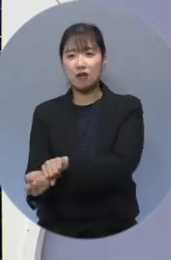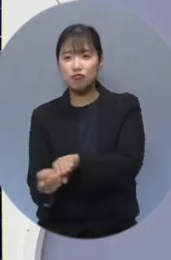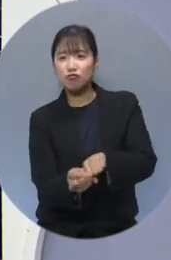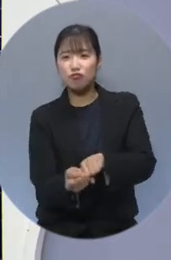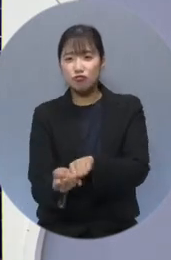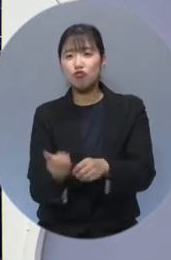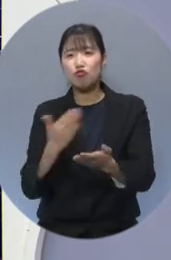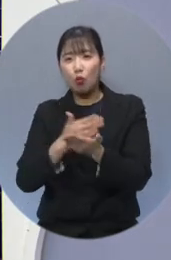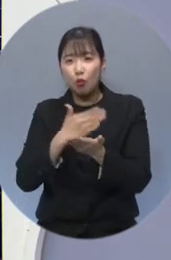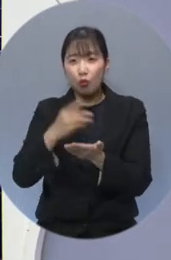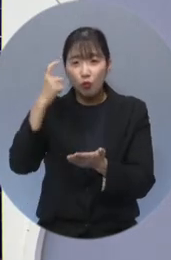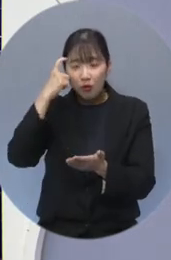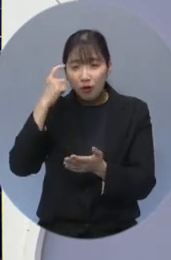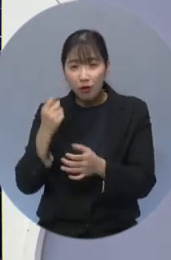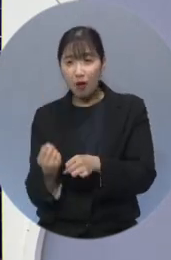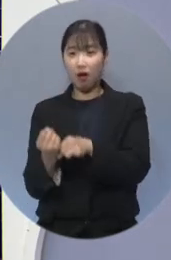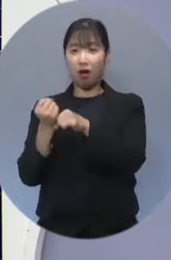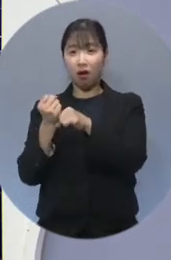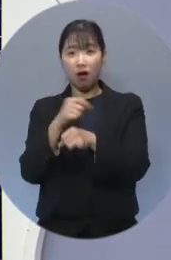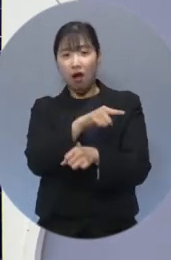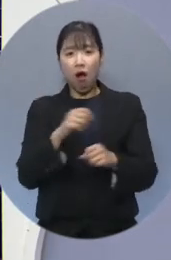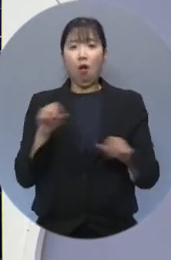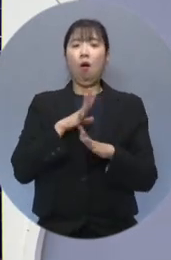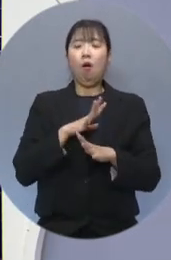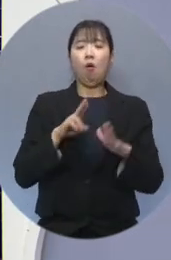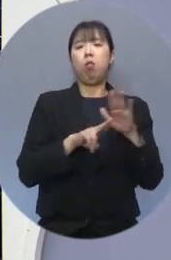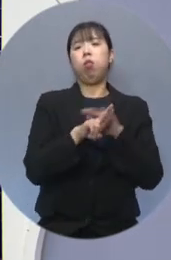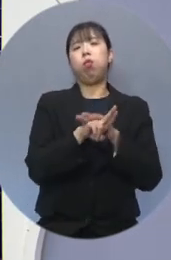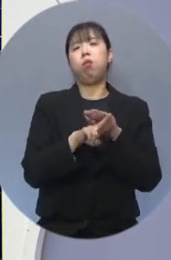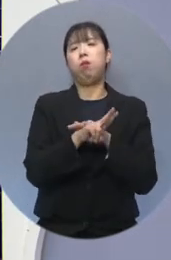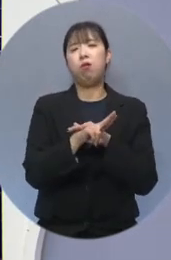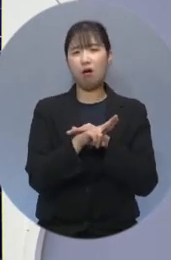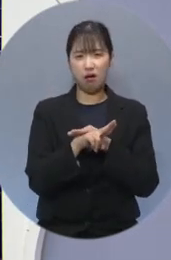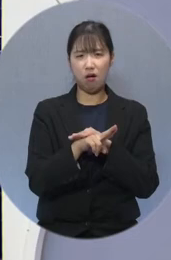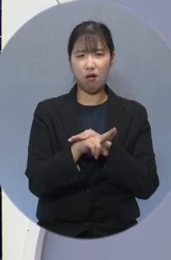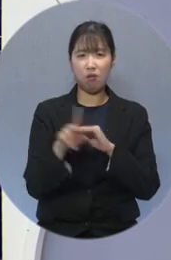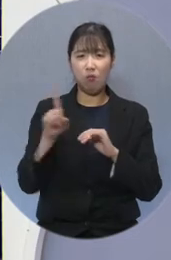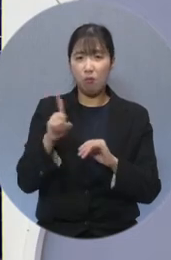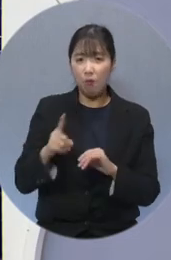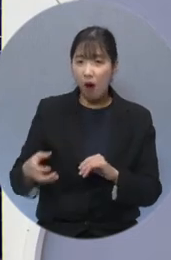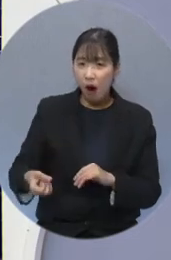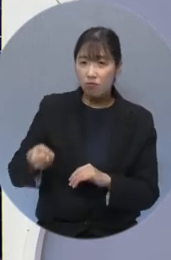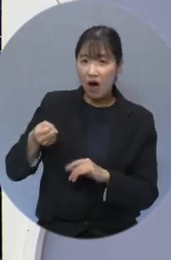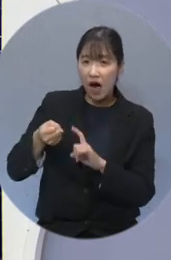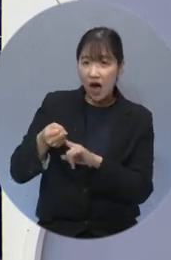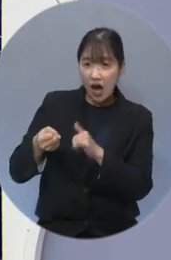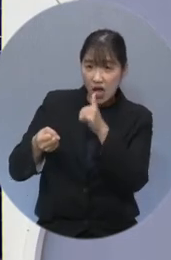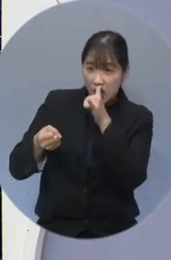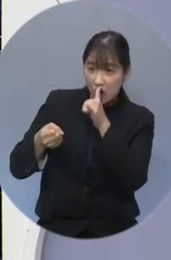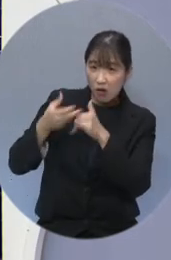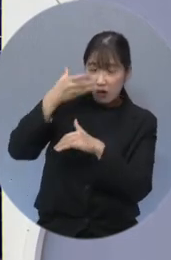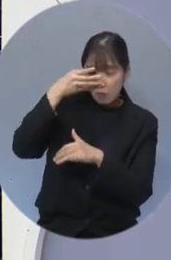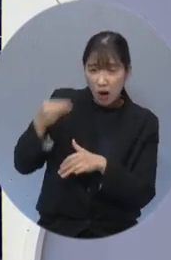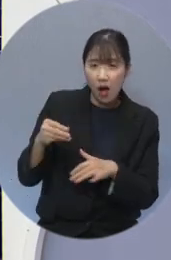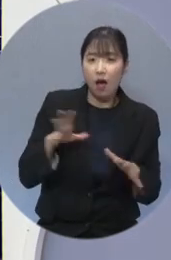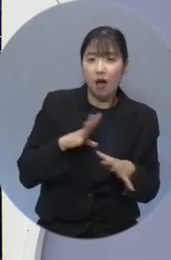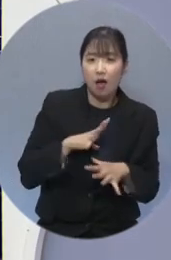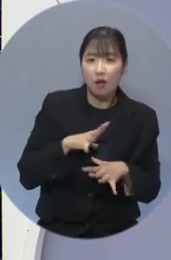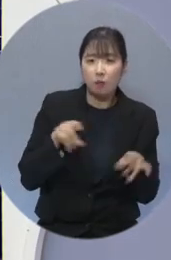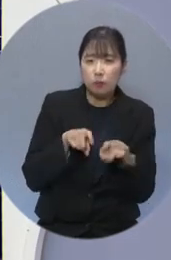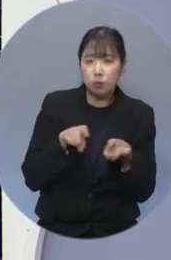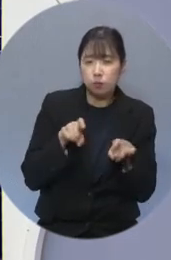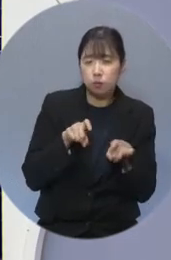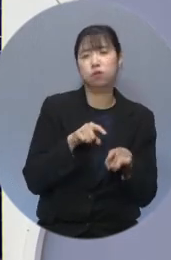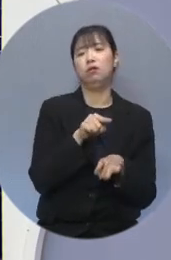들어도 팍 도망갑니다. 아직도 뭐 이렇게 뭐 들고 있으면 그냥 공포가